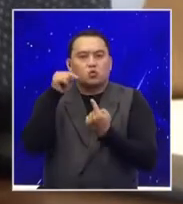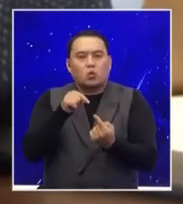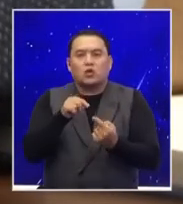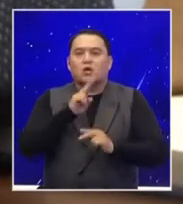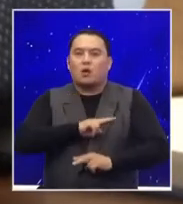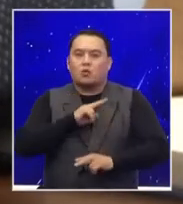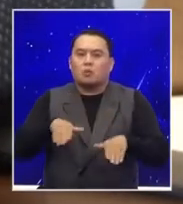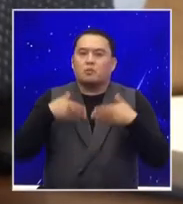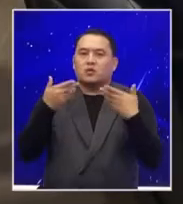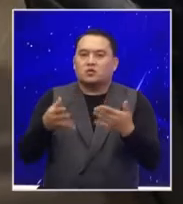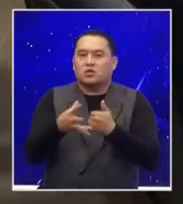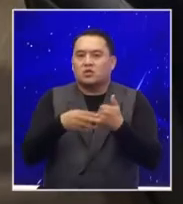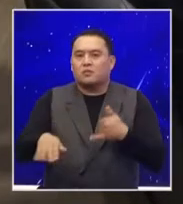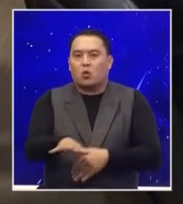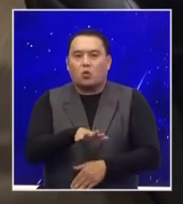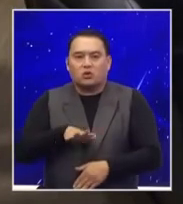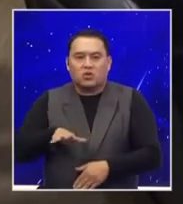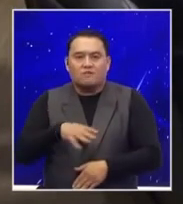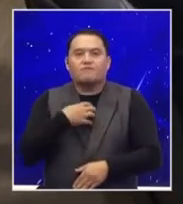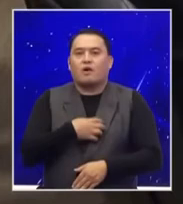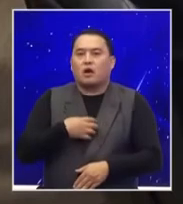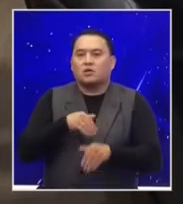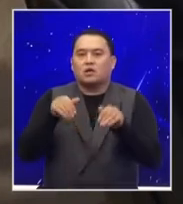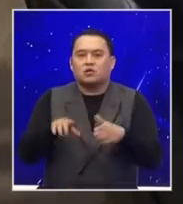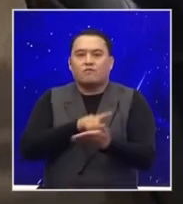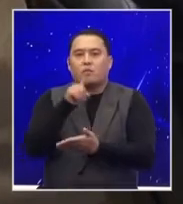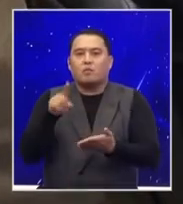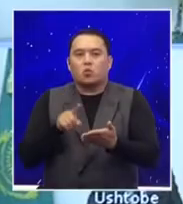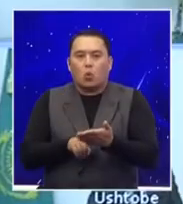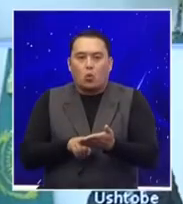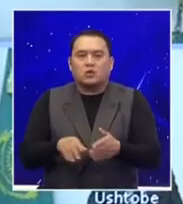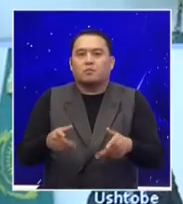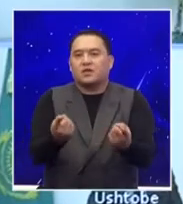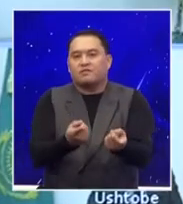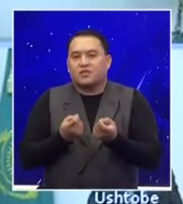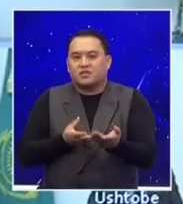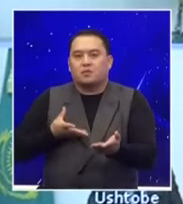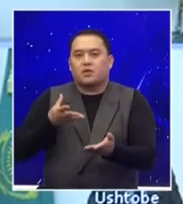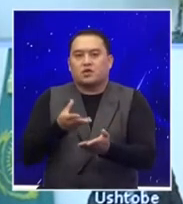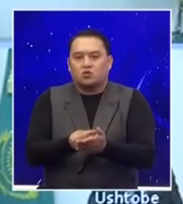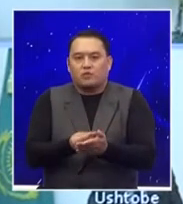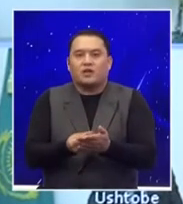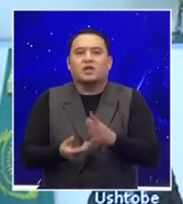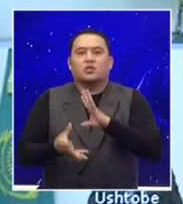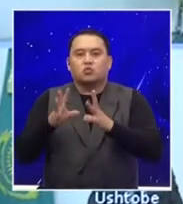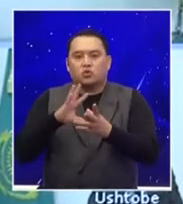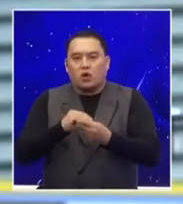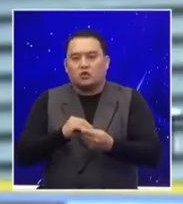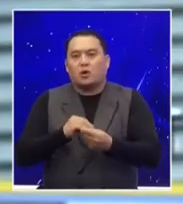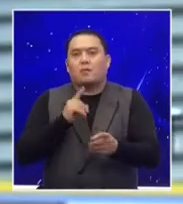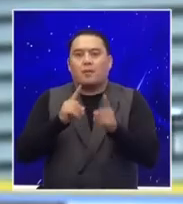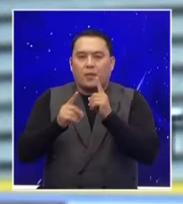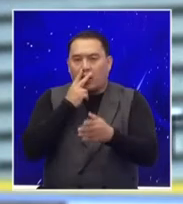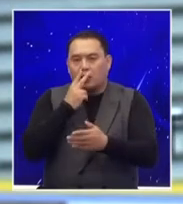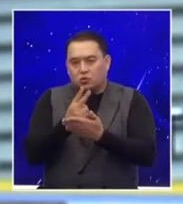работа по предоставлению земельных участков. Немаловажным в решении вопроса является и привлечение спонсоров и меценатов. Результаты